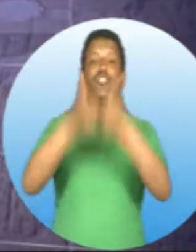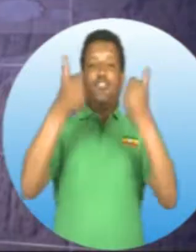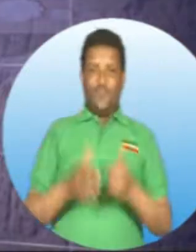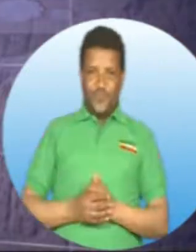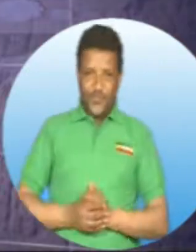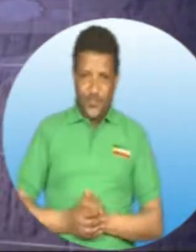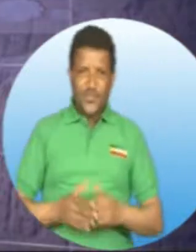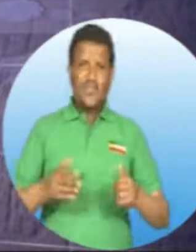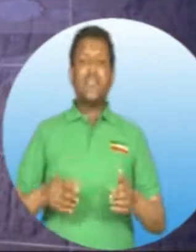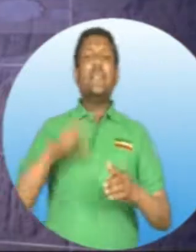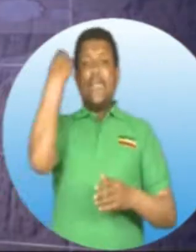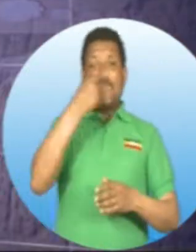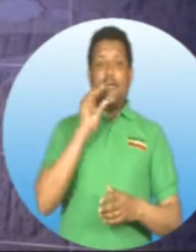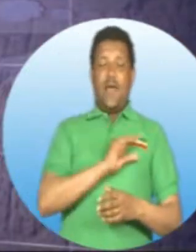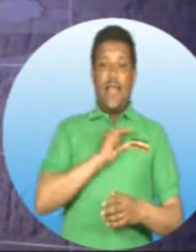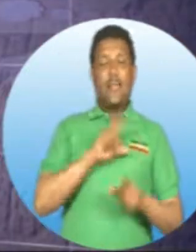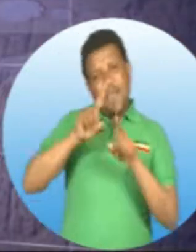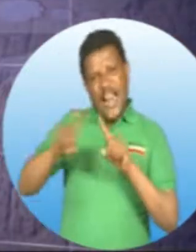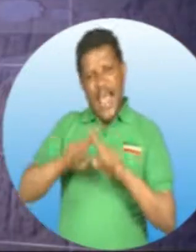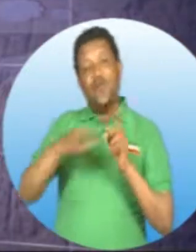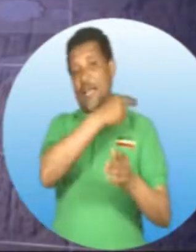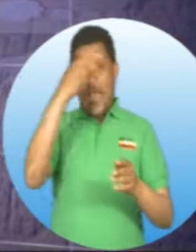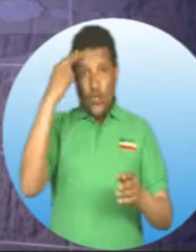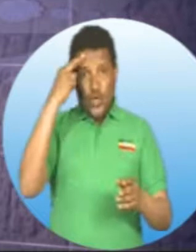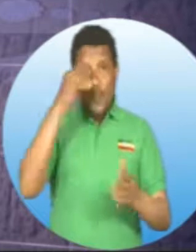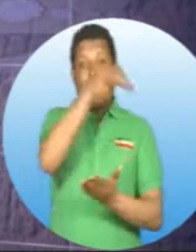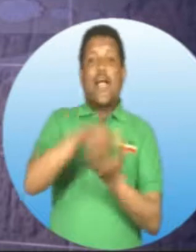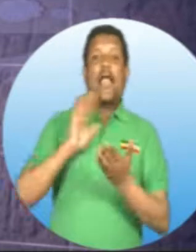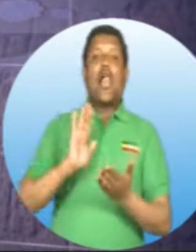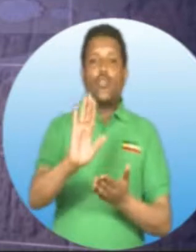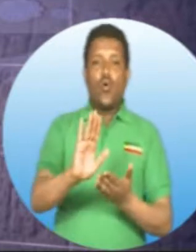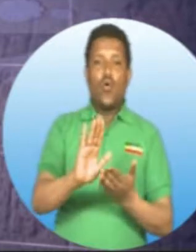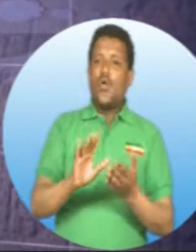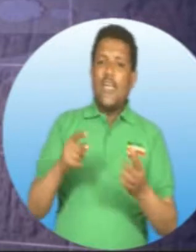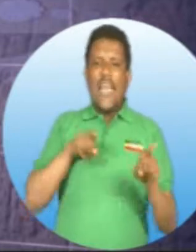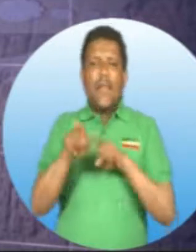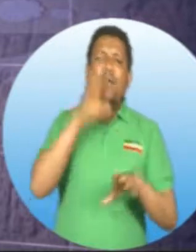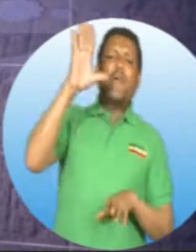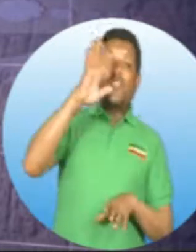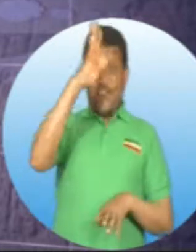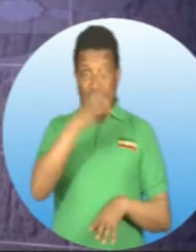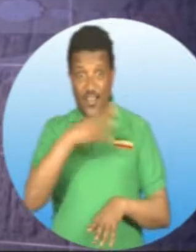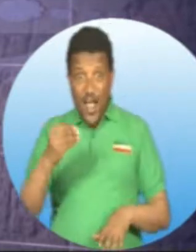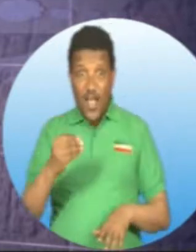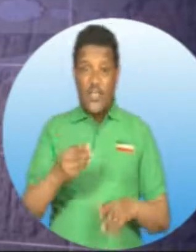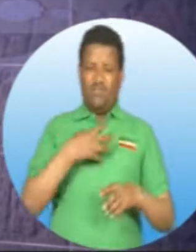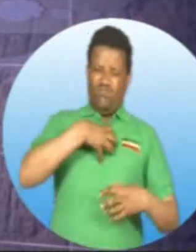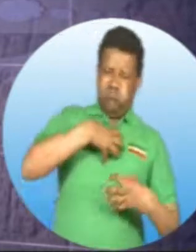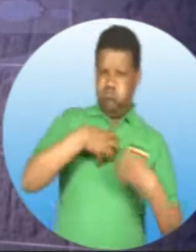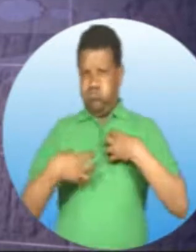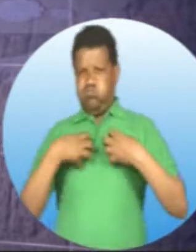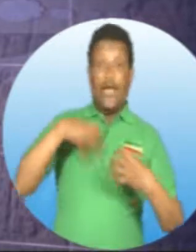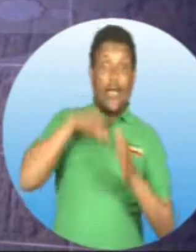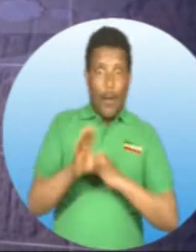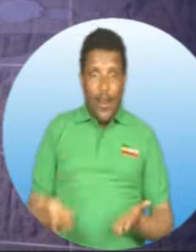ግጭት። ገጸ ባህሪያት በተለያዩ ምክንያቶች በመካከላቸው ያለ መግባባት ይፈጠርና ቅራኔ